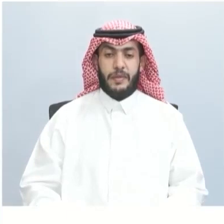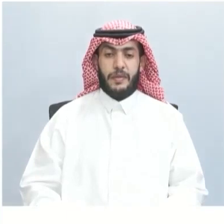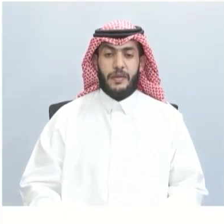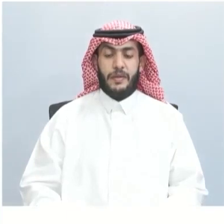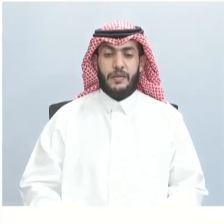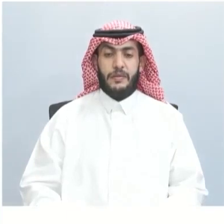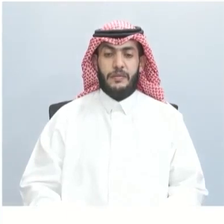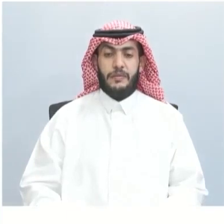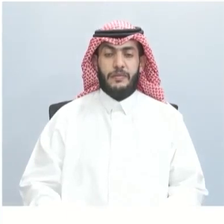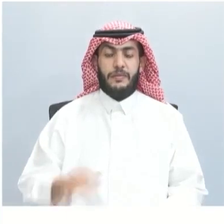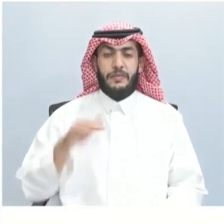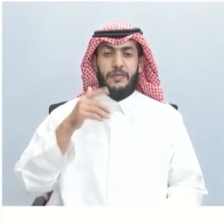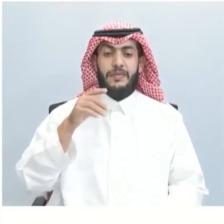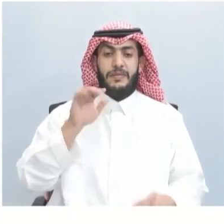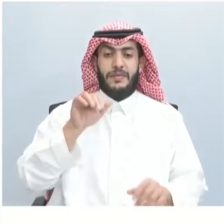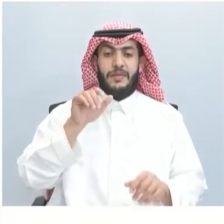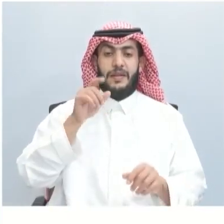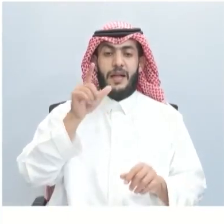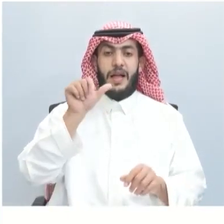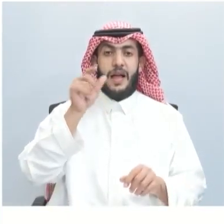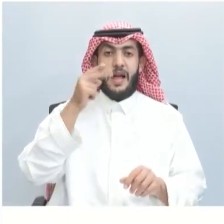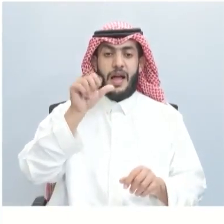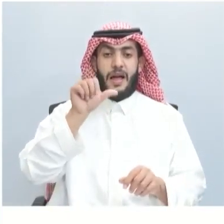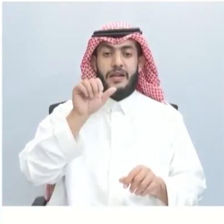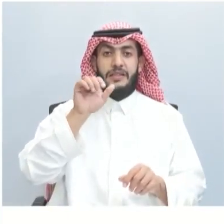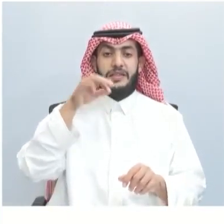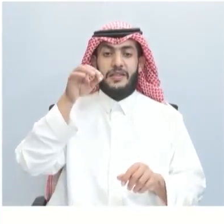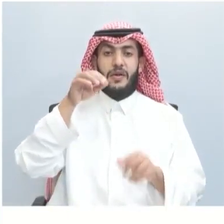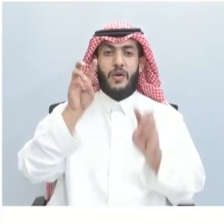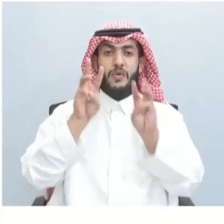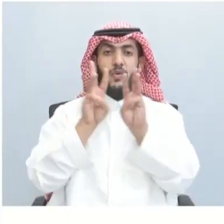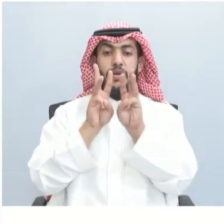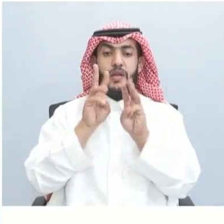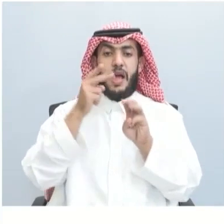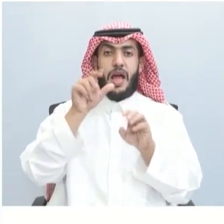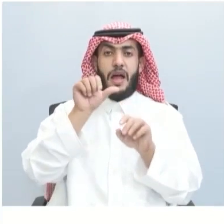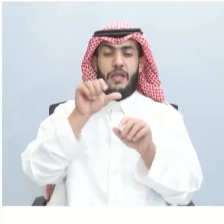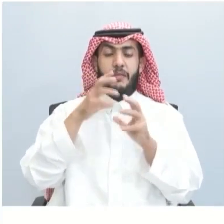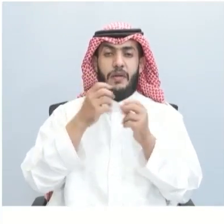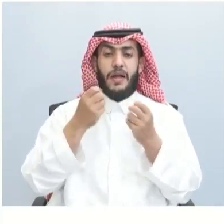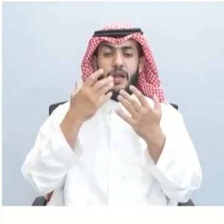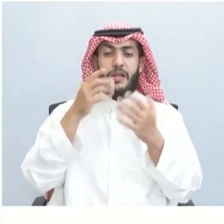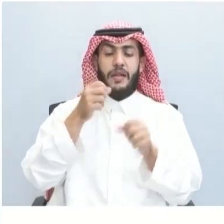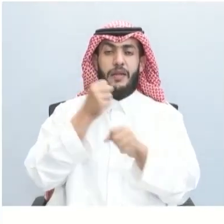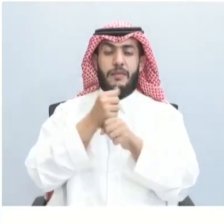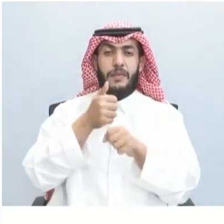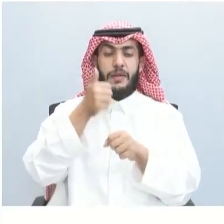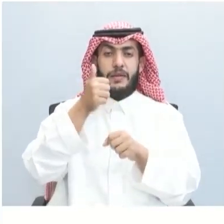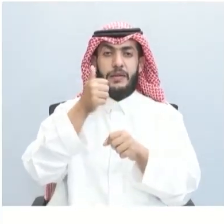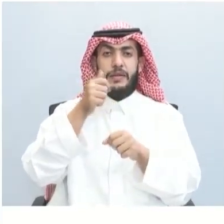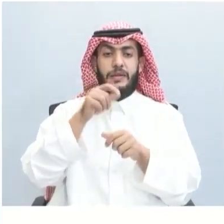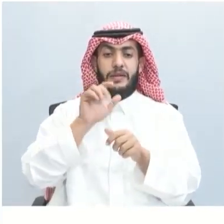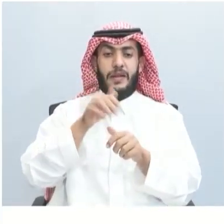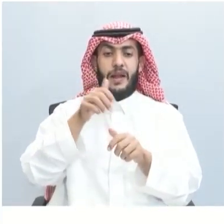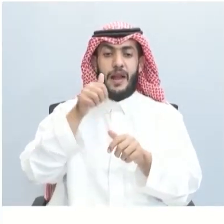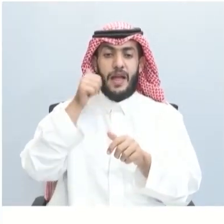صله ايضا سنتعرف اليوم على عرض صفحه الكترونيه ما المقصد بالعرض هو العمليه التي يجب ان يمر بها